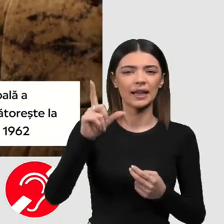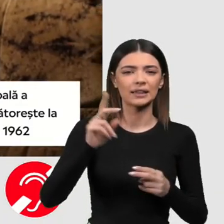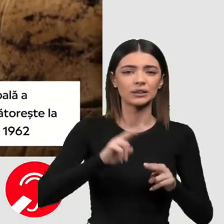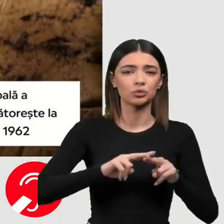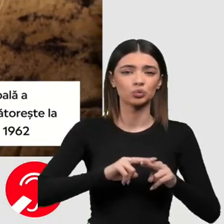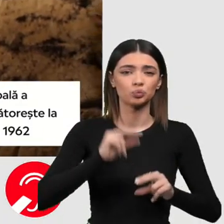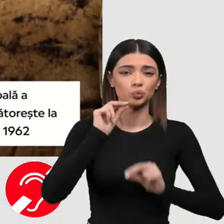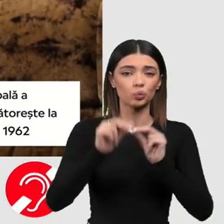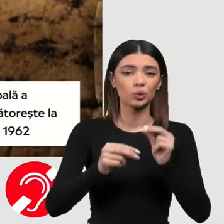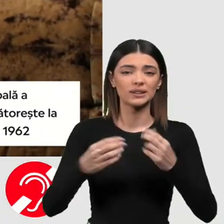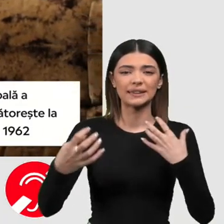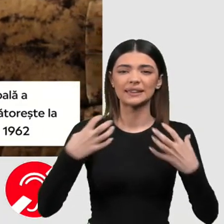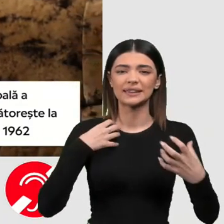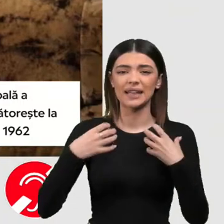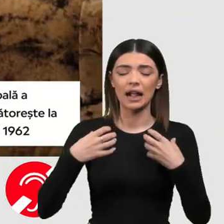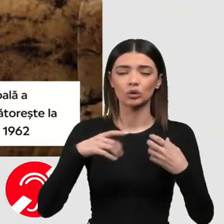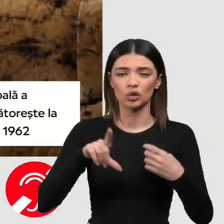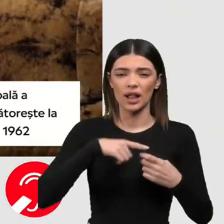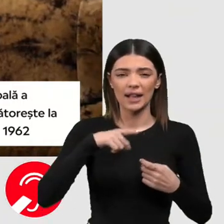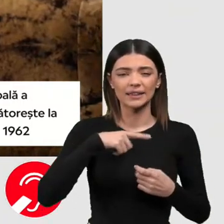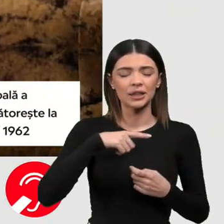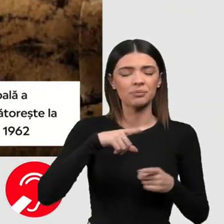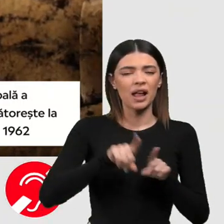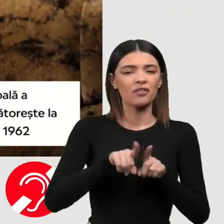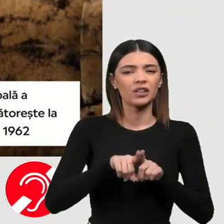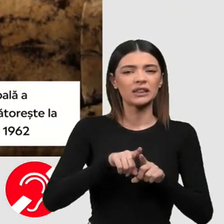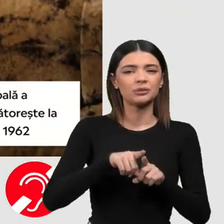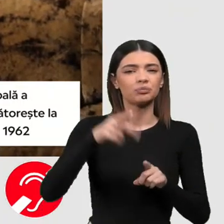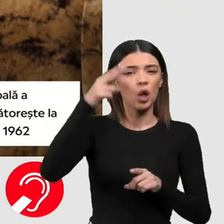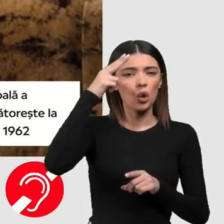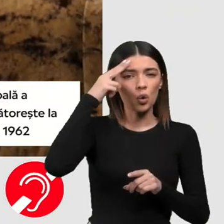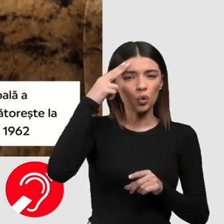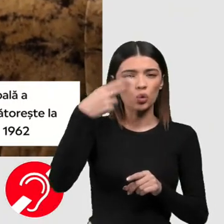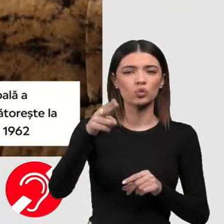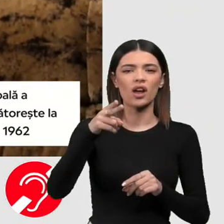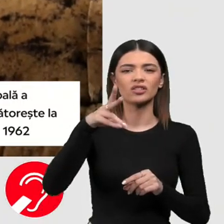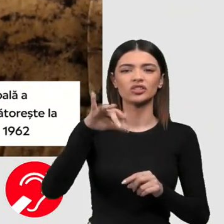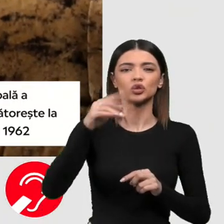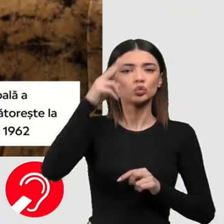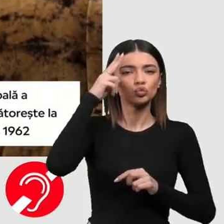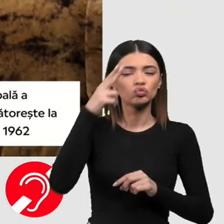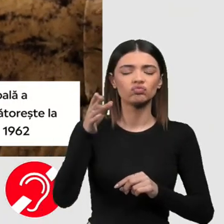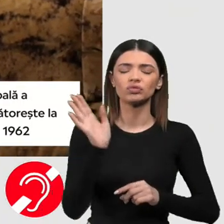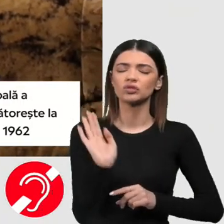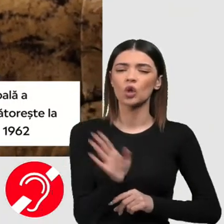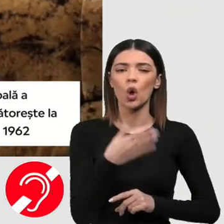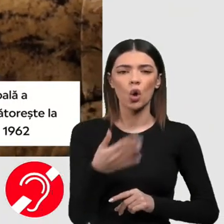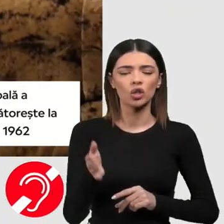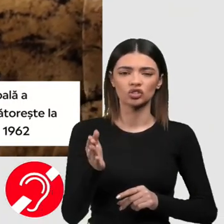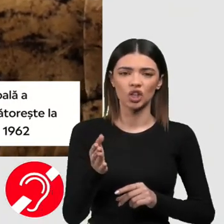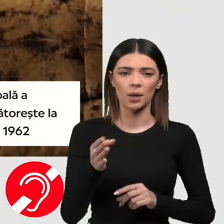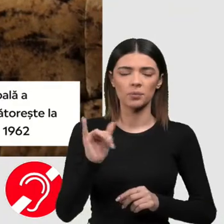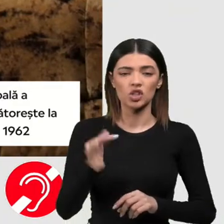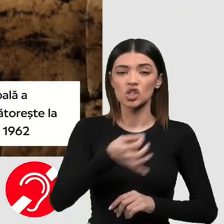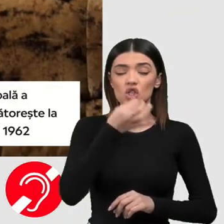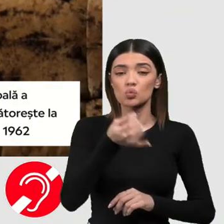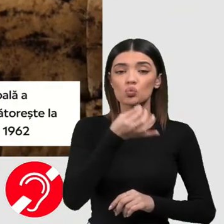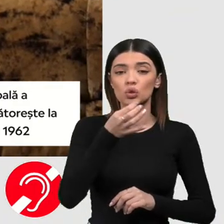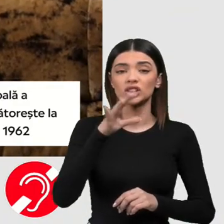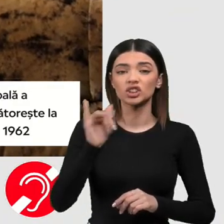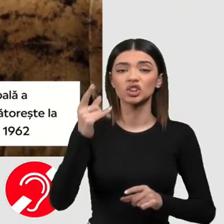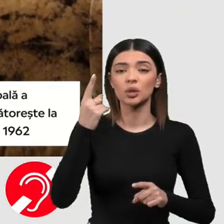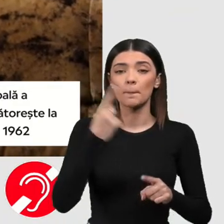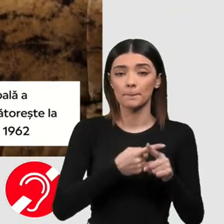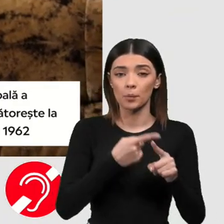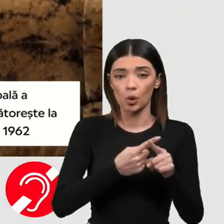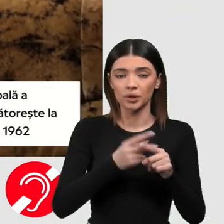văzută uneori în viziunea colectivă. Dar apoi vine discipolul lui, Aristotel, care adaugă, da, bine, teatrul este mimesis, dar teatrul